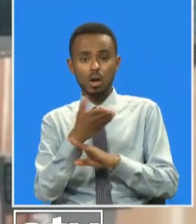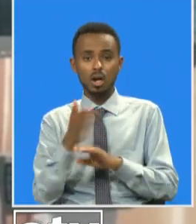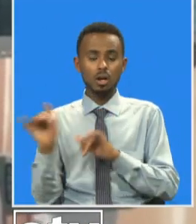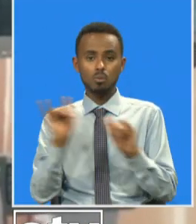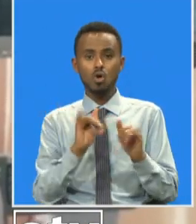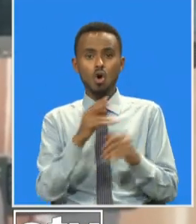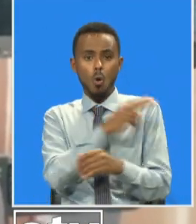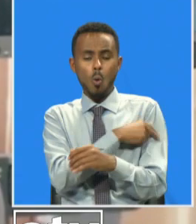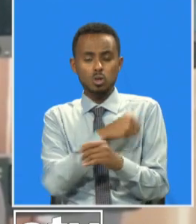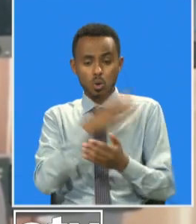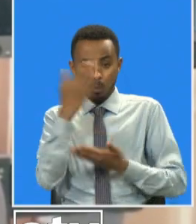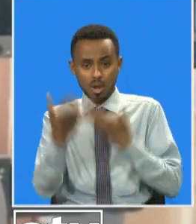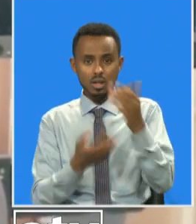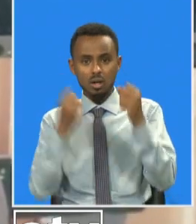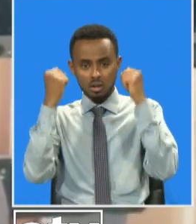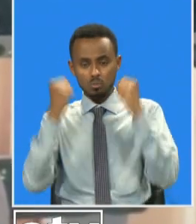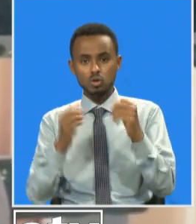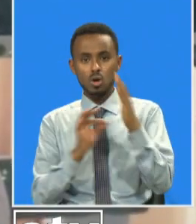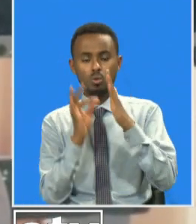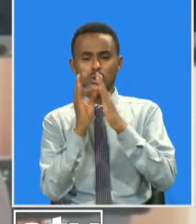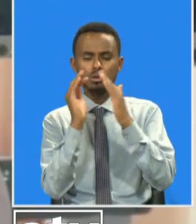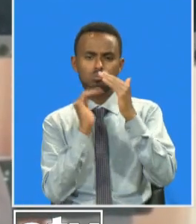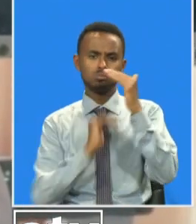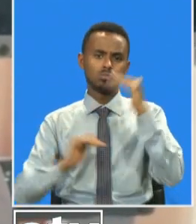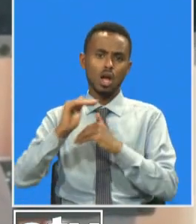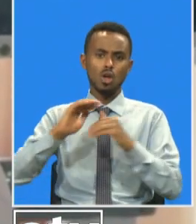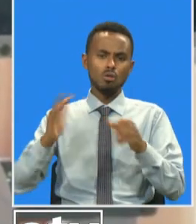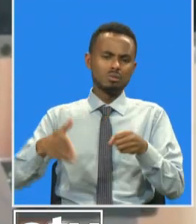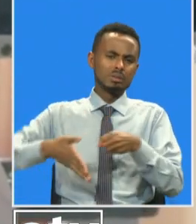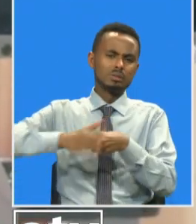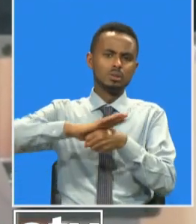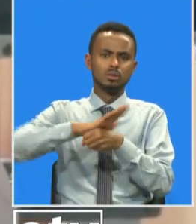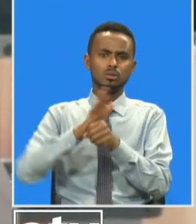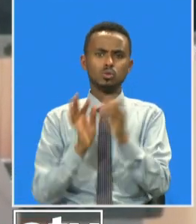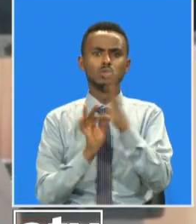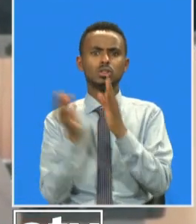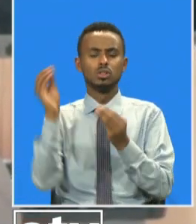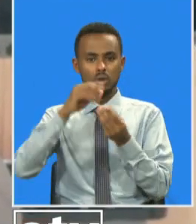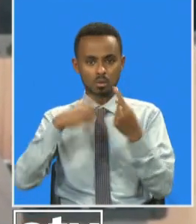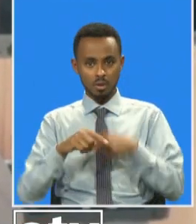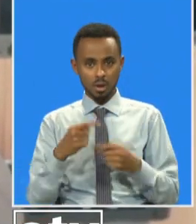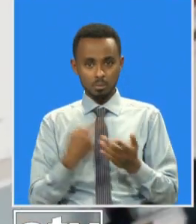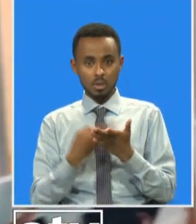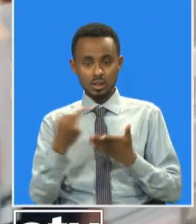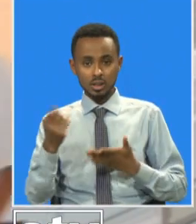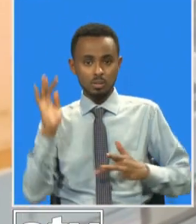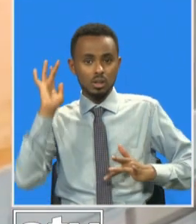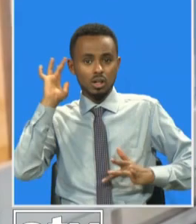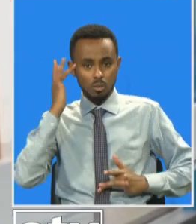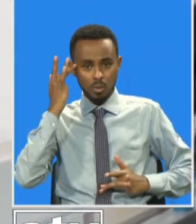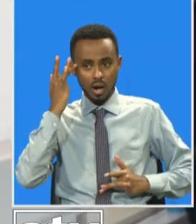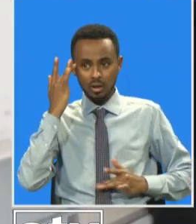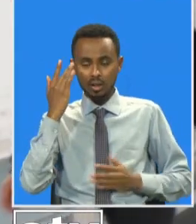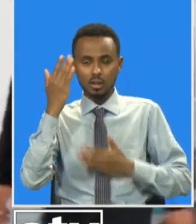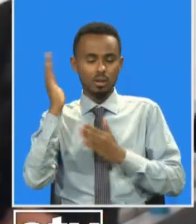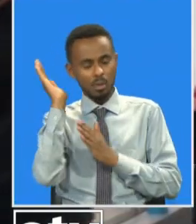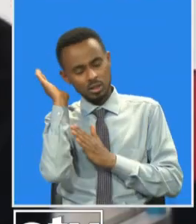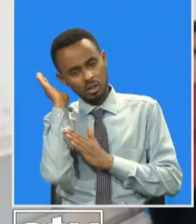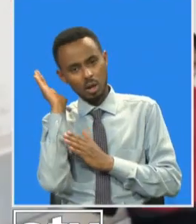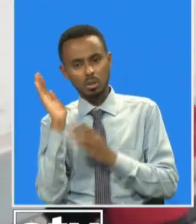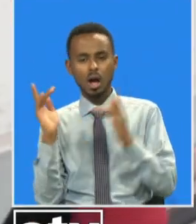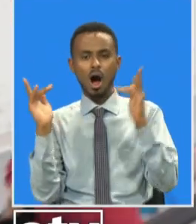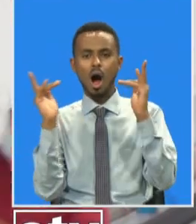ታዲያ ሆስፒታሉ ማስተናገድ ከሚችለው ቁጥር በላይ የሆነ የታካሚ መጠን መምጣት ጀመረ። በዚህም ህሙማንን